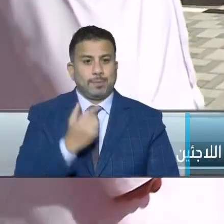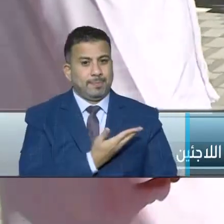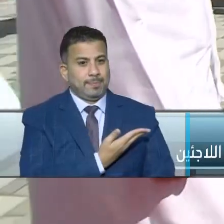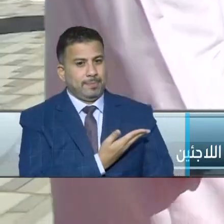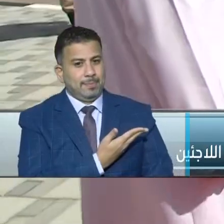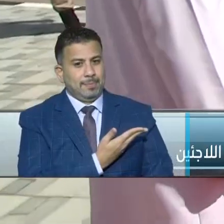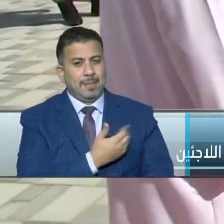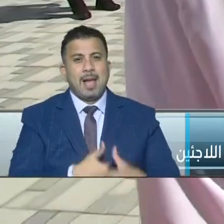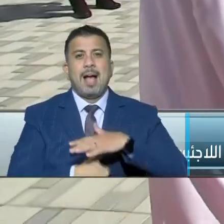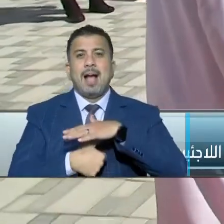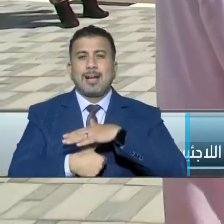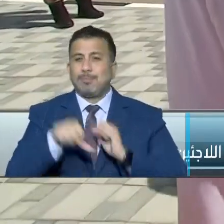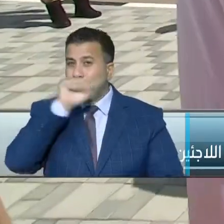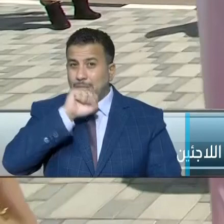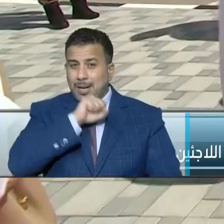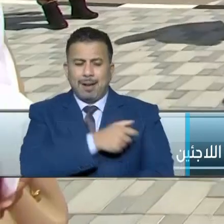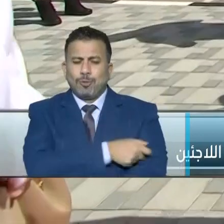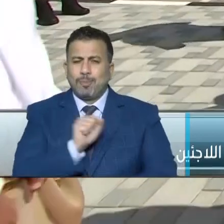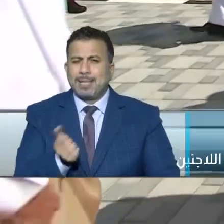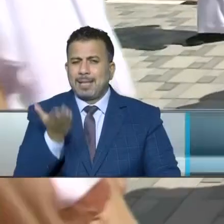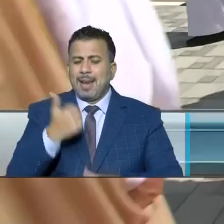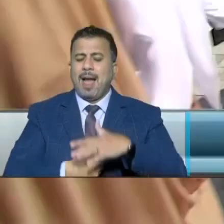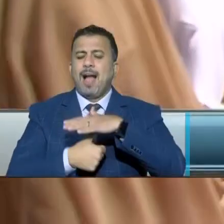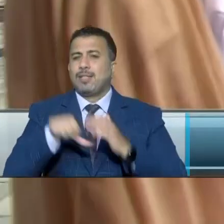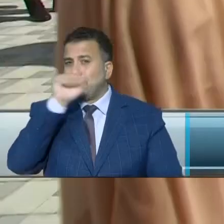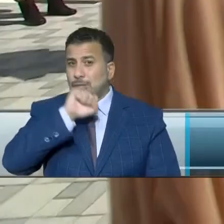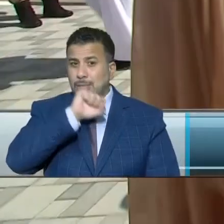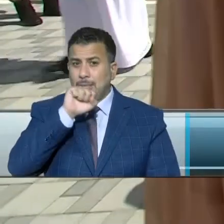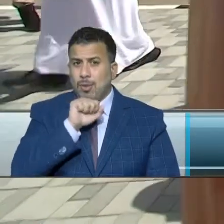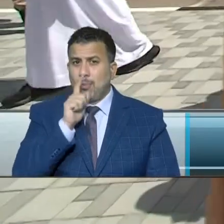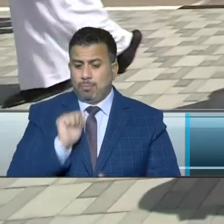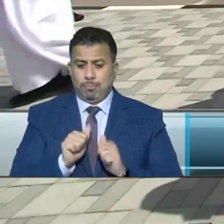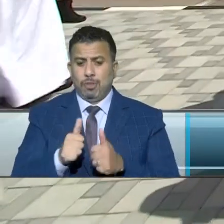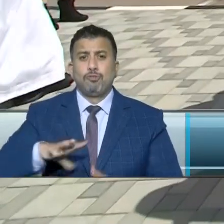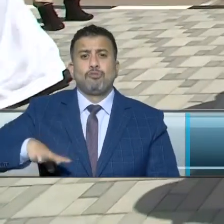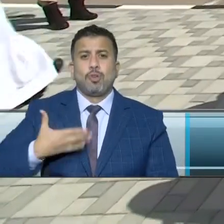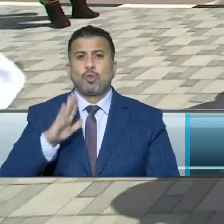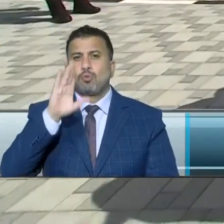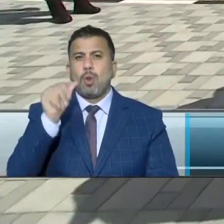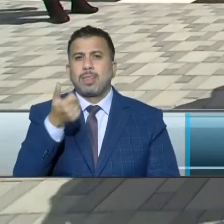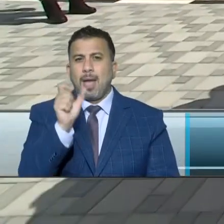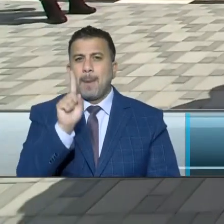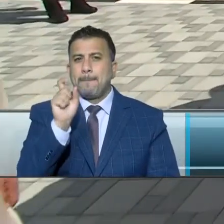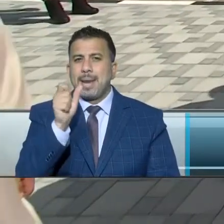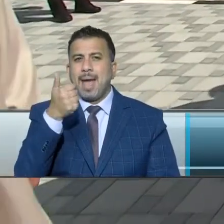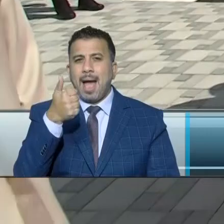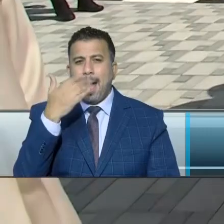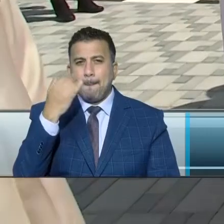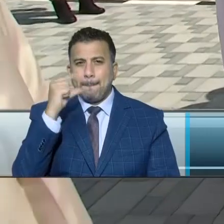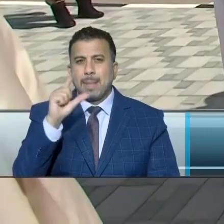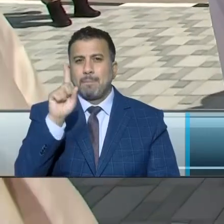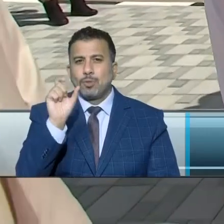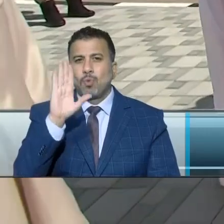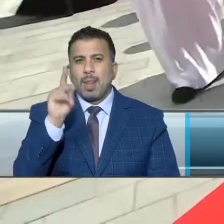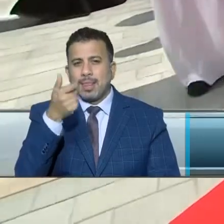بن محمد القاسمي عضو المجلس الاعلى حاكم اماره الشارقه وبحضور سمو الشيخ سلطان بن احمد بن سلطان القاسمي نائب